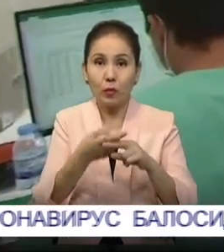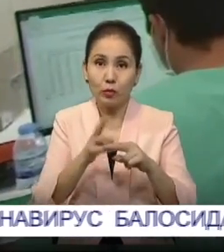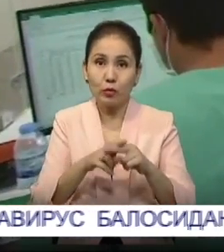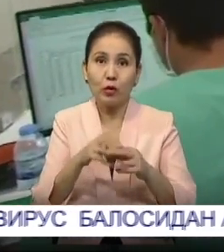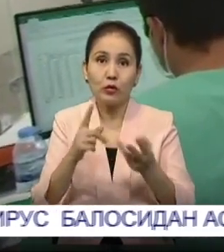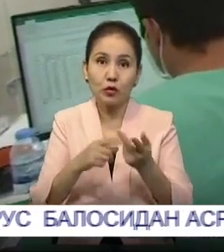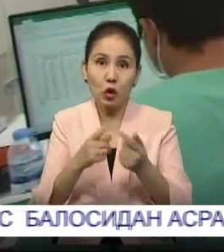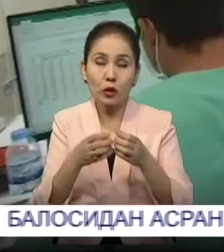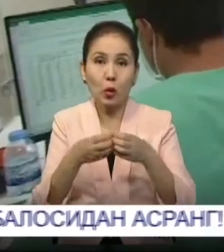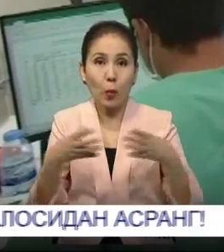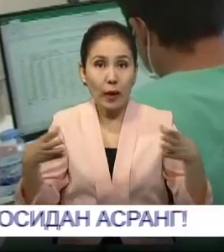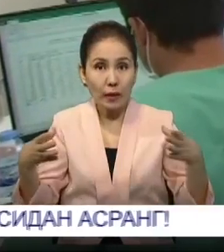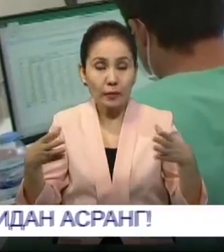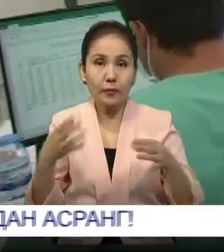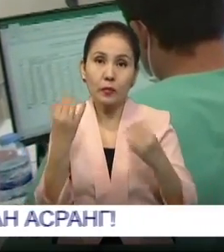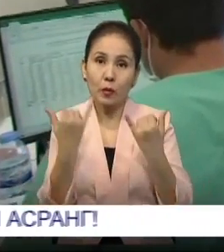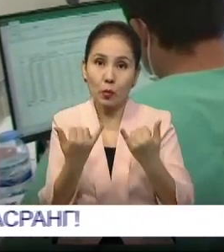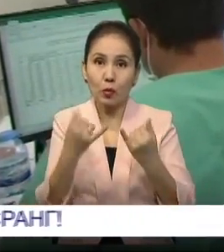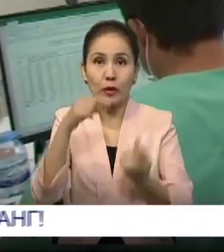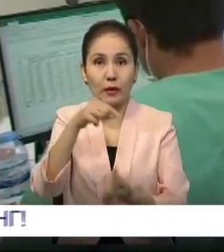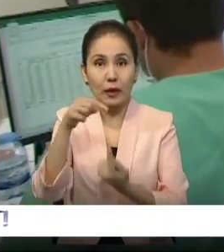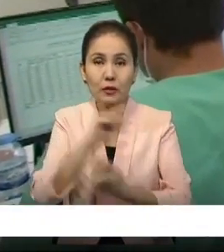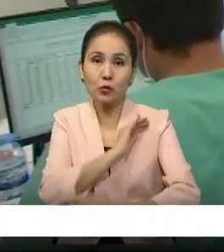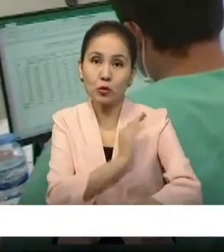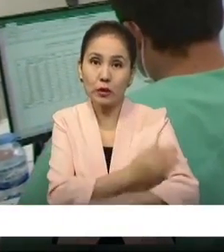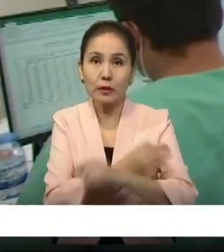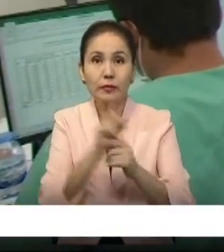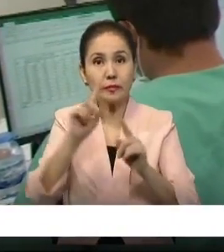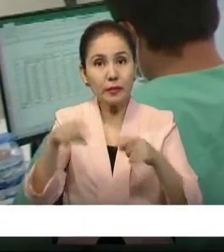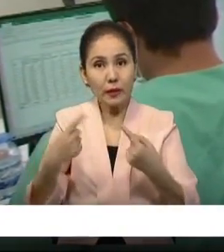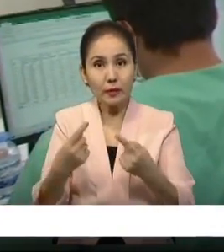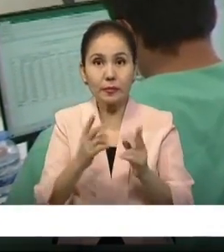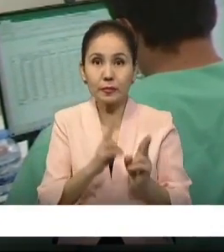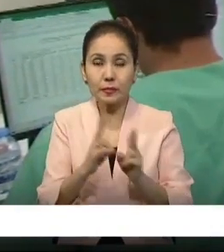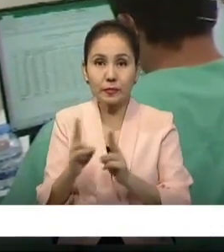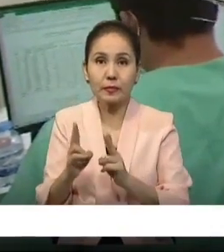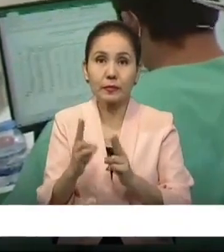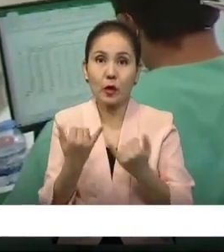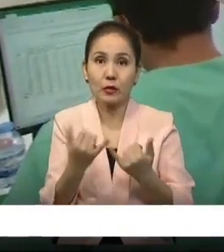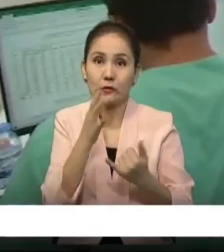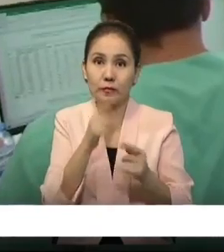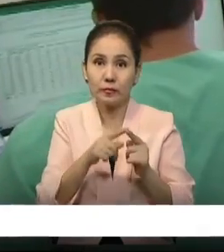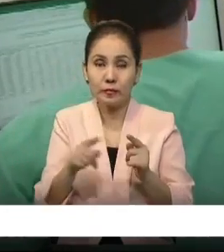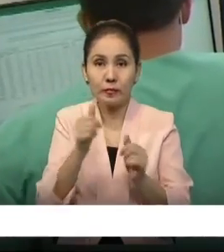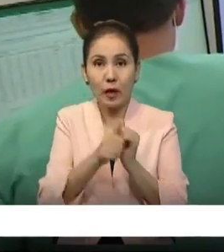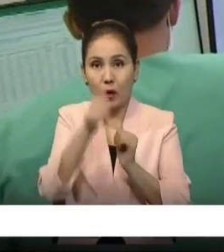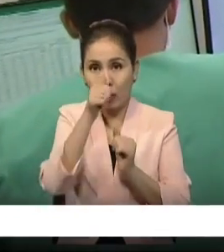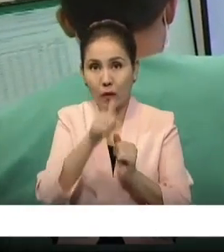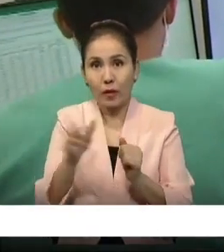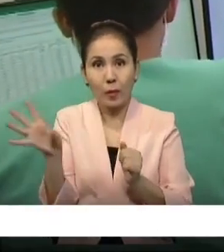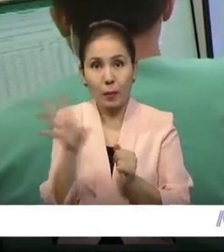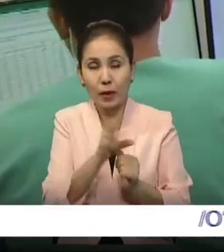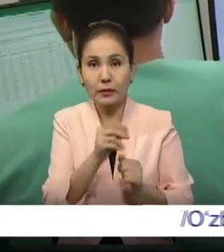soni ko'payadi va bunga yarasha kuchaytirilgan tartib davrida, ya'ni hozirgi paytda har oy yakuniga qadar barcha